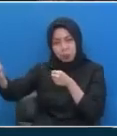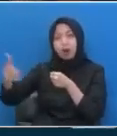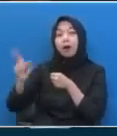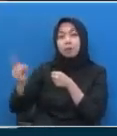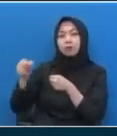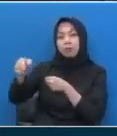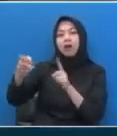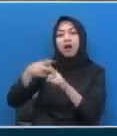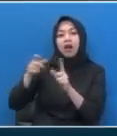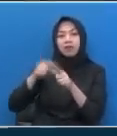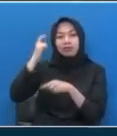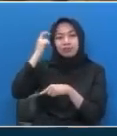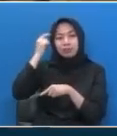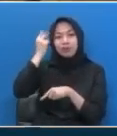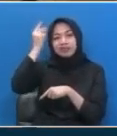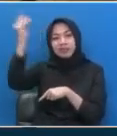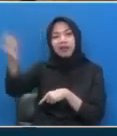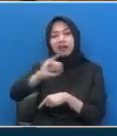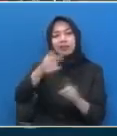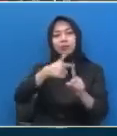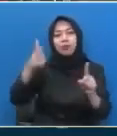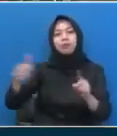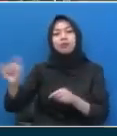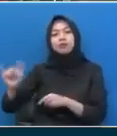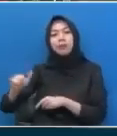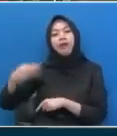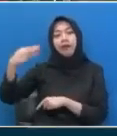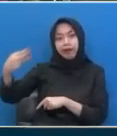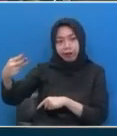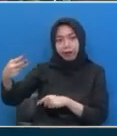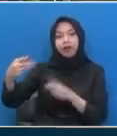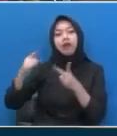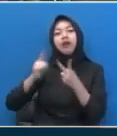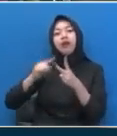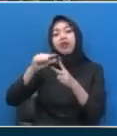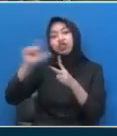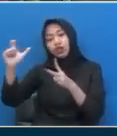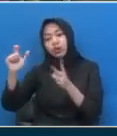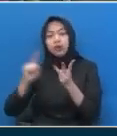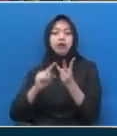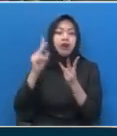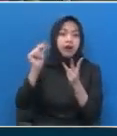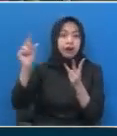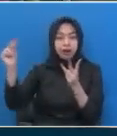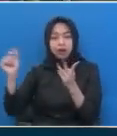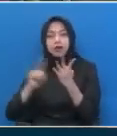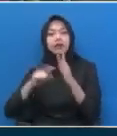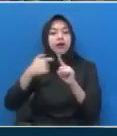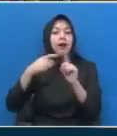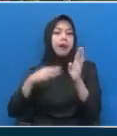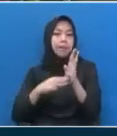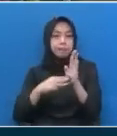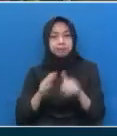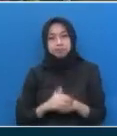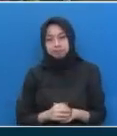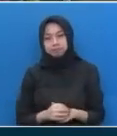Ferdi sambo melakukan perencanaan pembunuhan Yosua bersama Richard eliaser Putri Cendrawati Ricky Rizal